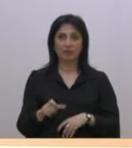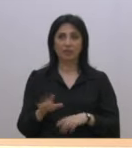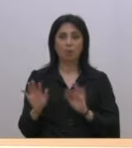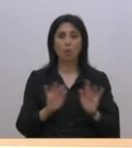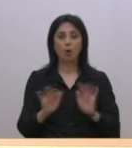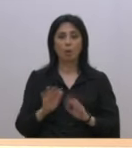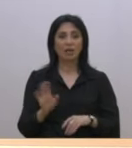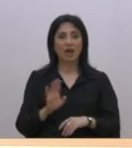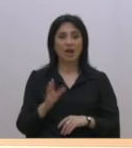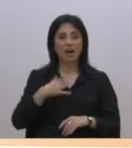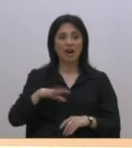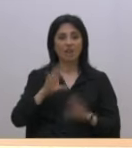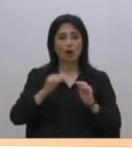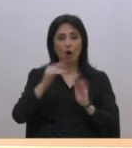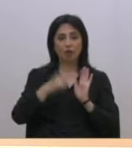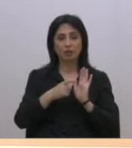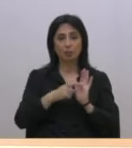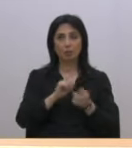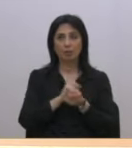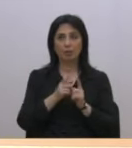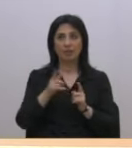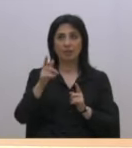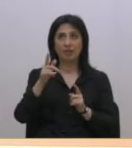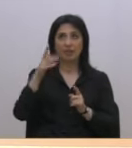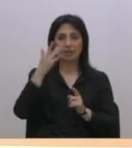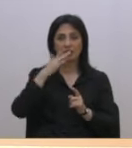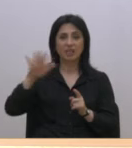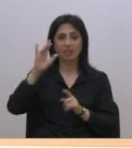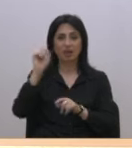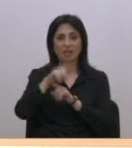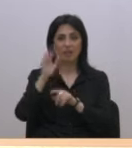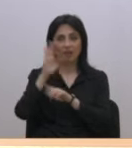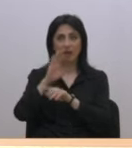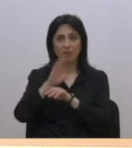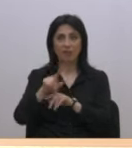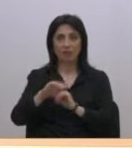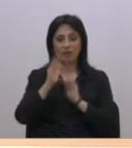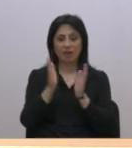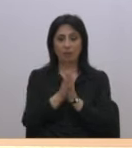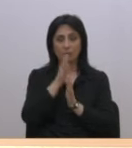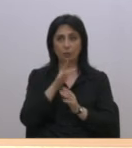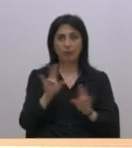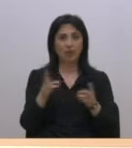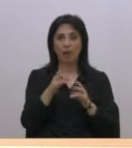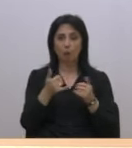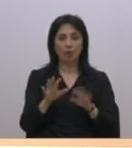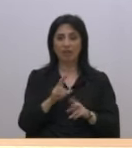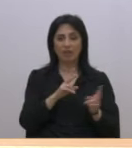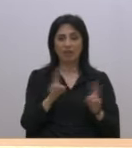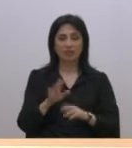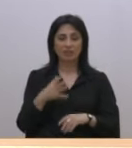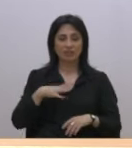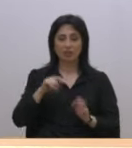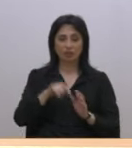მოქმედებს არა ქვეყნის კონსტიტუციით, არამედ გარედან მიღებული დავალებებით. ამ ყველაფრის ფონზე არ უნდა გაუკვირდეთ არავის, არც